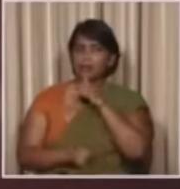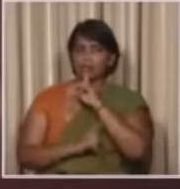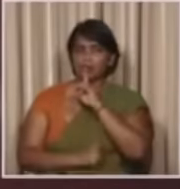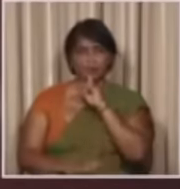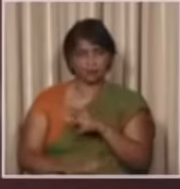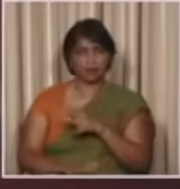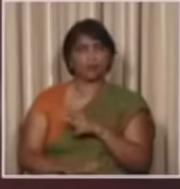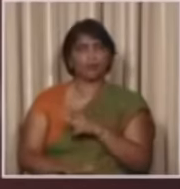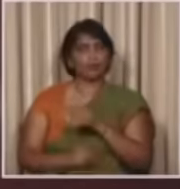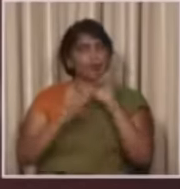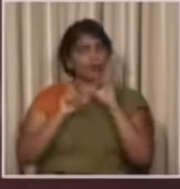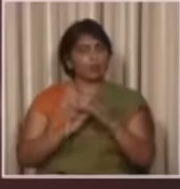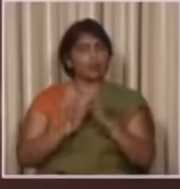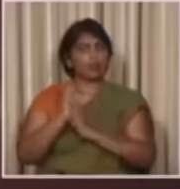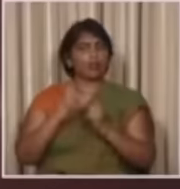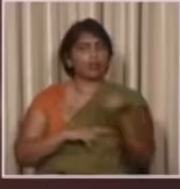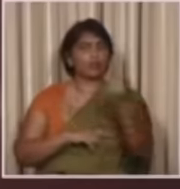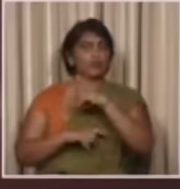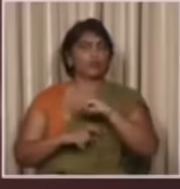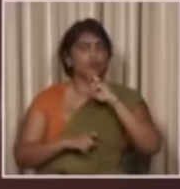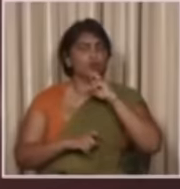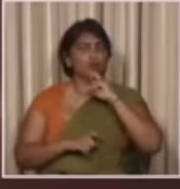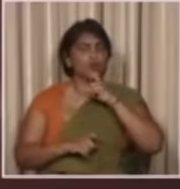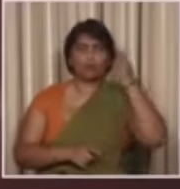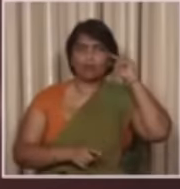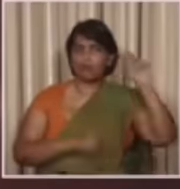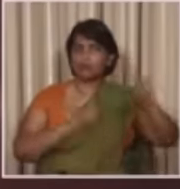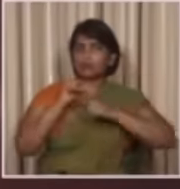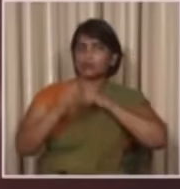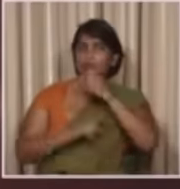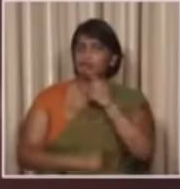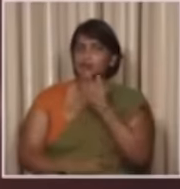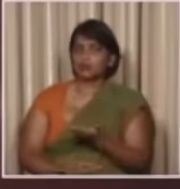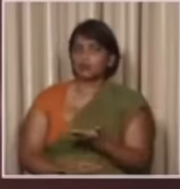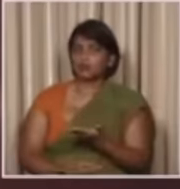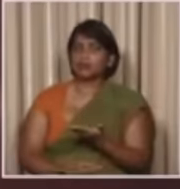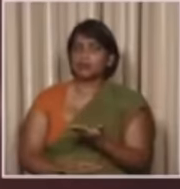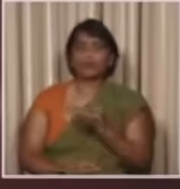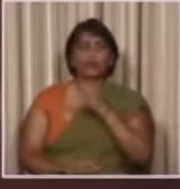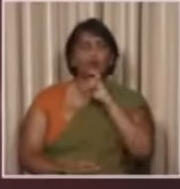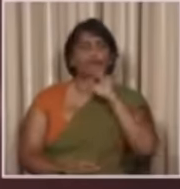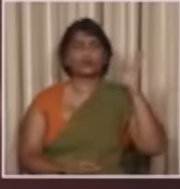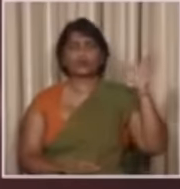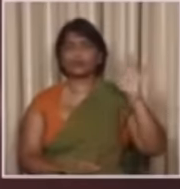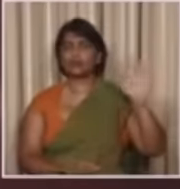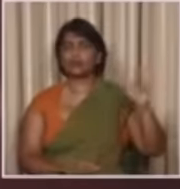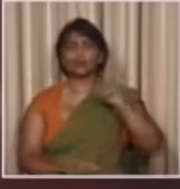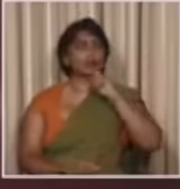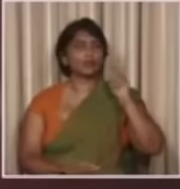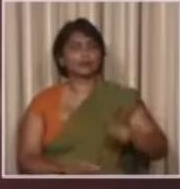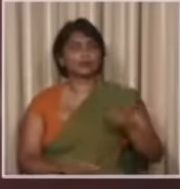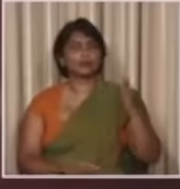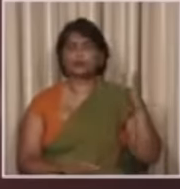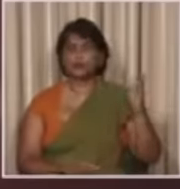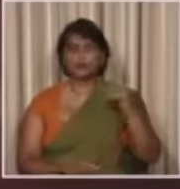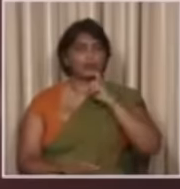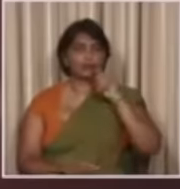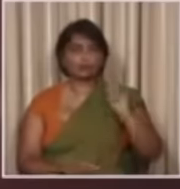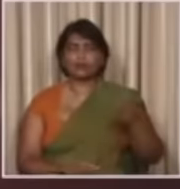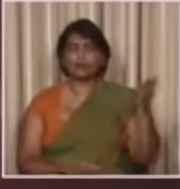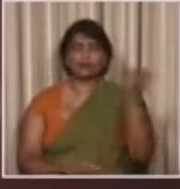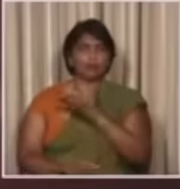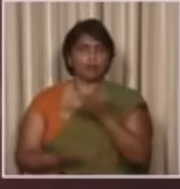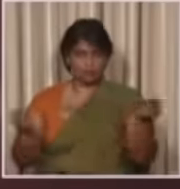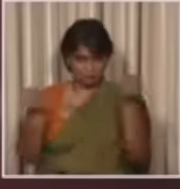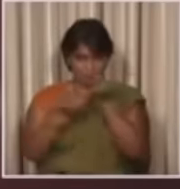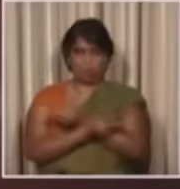කිව්වා. දැන් මේ විදිහට මන්ත්‍රීවරු ඔක්කොම උසාවියේ තීන්දුව කතා කරන්න ගියොත් ඒ උසාවියේ මොකක්ද තියෙන එනම් විනිසුරුරුන්ගේ තියෙන කියන විනිසුරුරු මෙතුමාලගේ ඩීල්